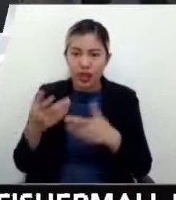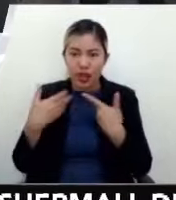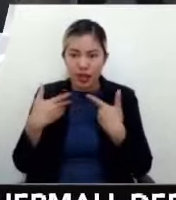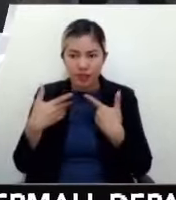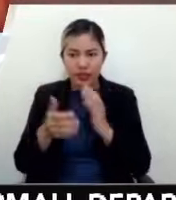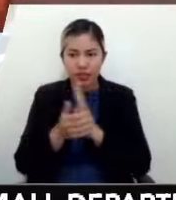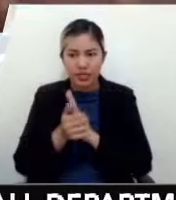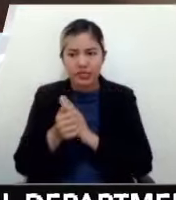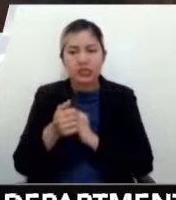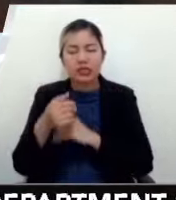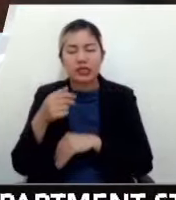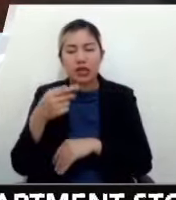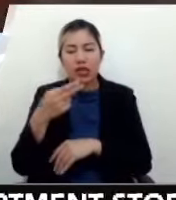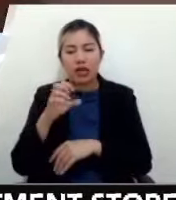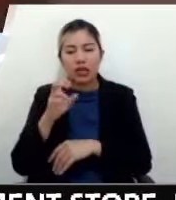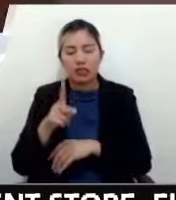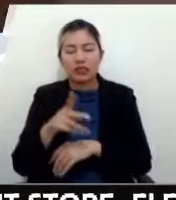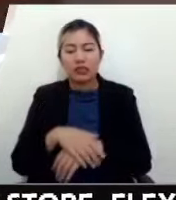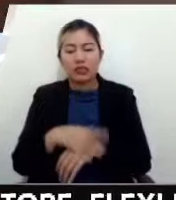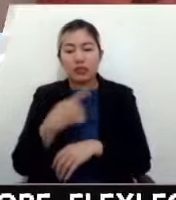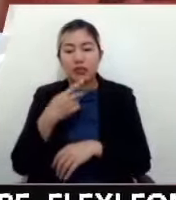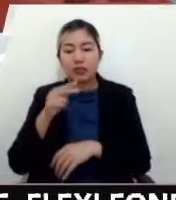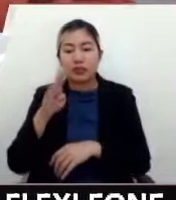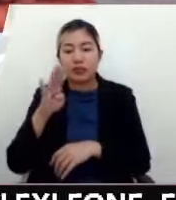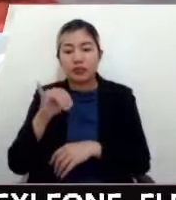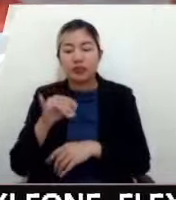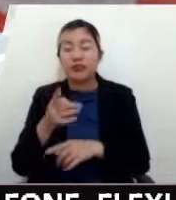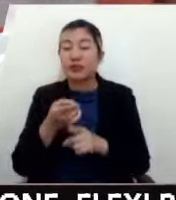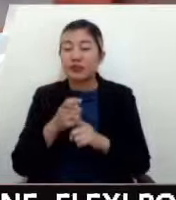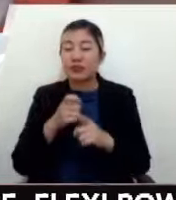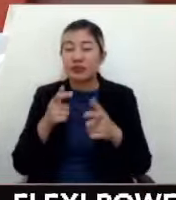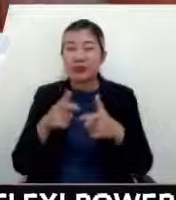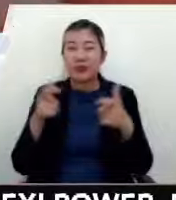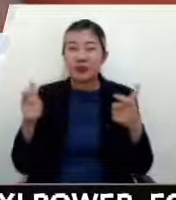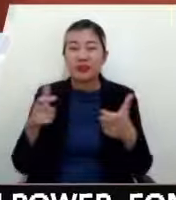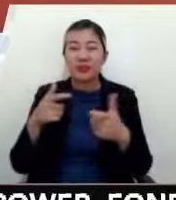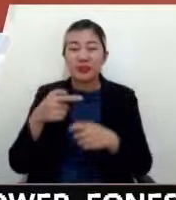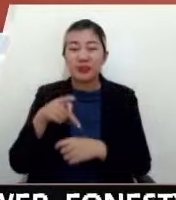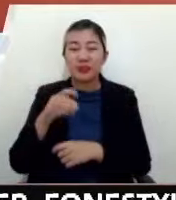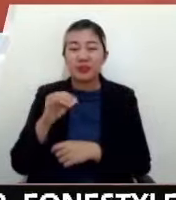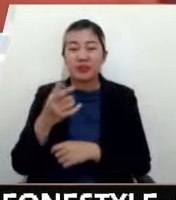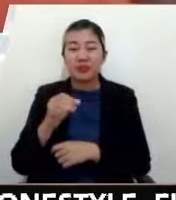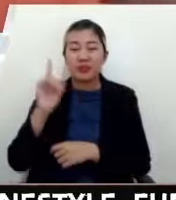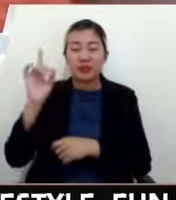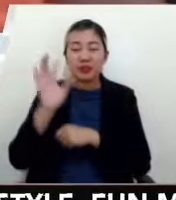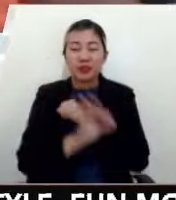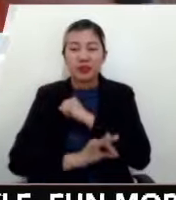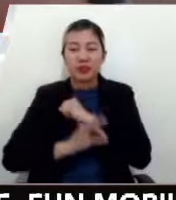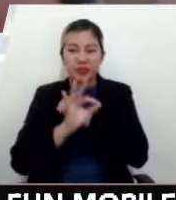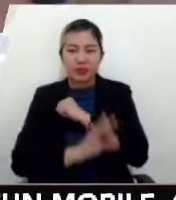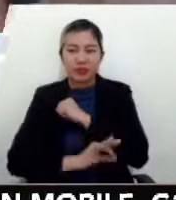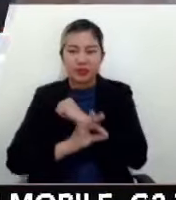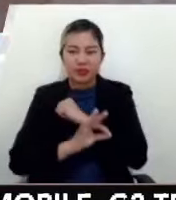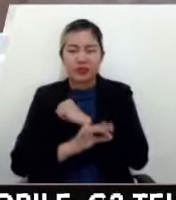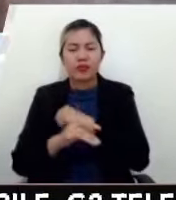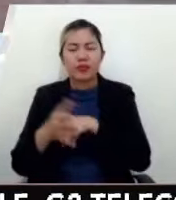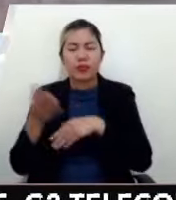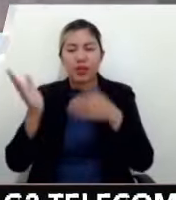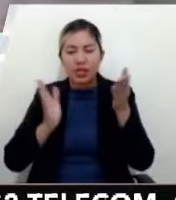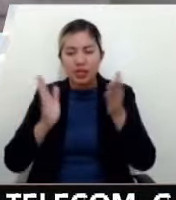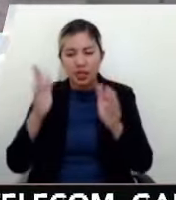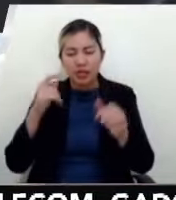sa NBI, mula umano sa mas malaking Pogo operation ang mga dayuhang kinabibilangan ng mga Malaysian, Taiwanese